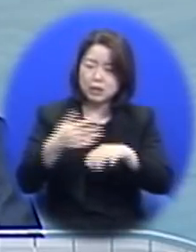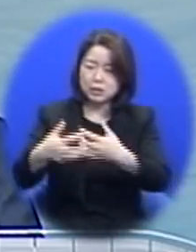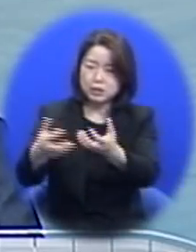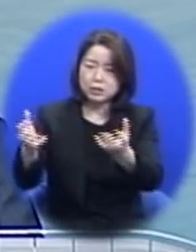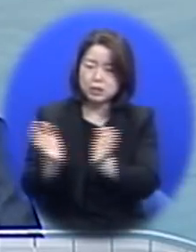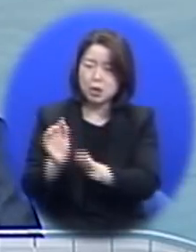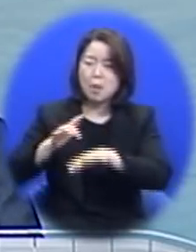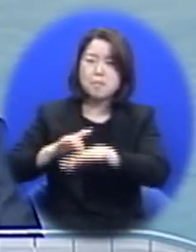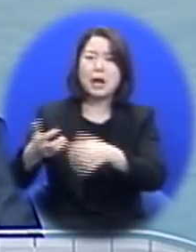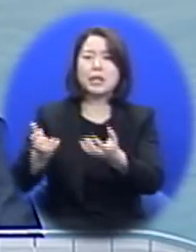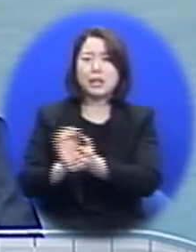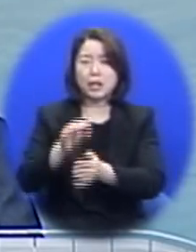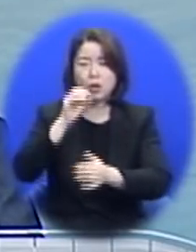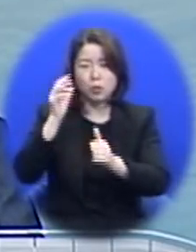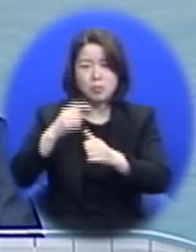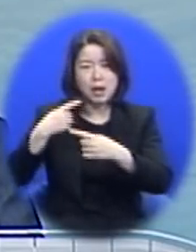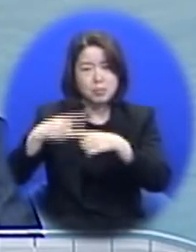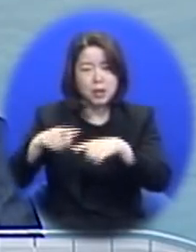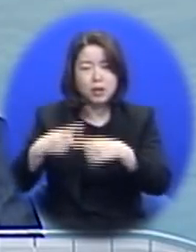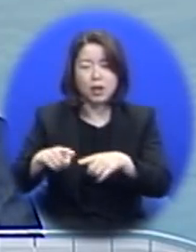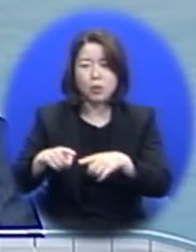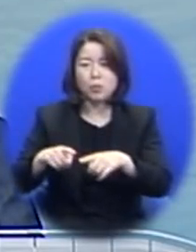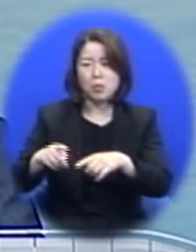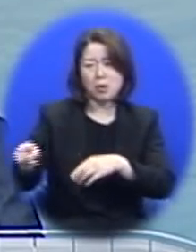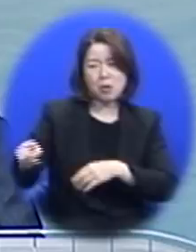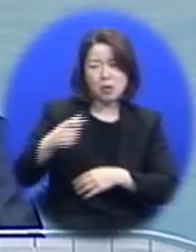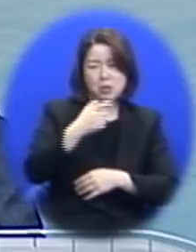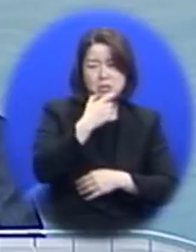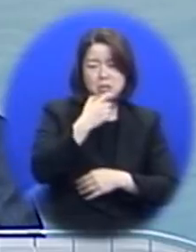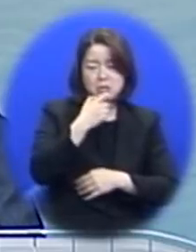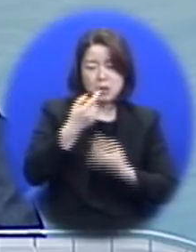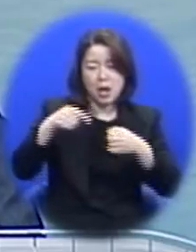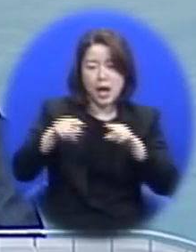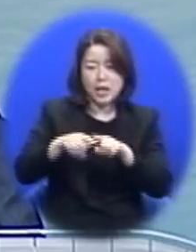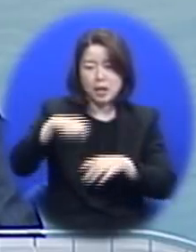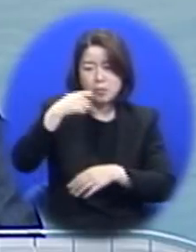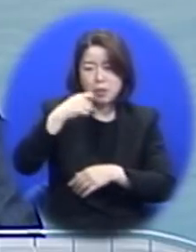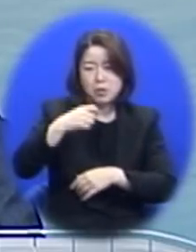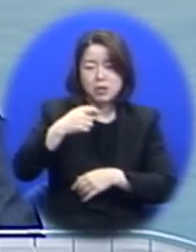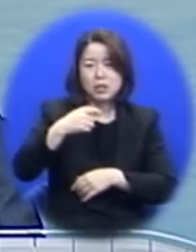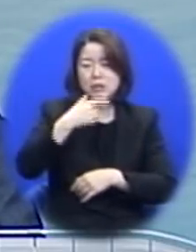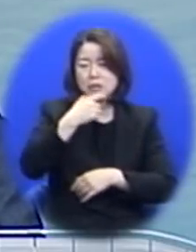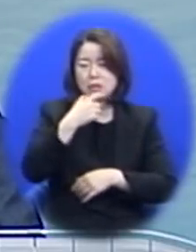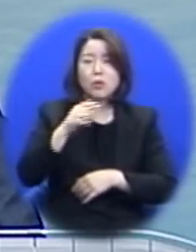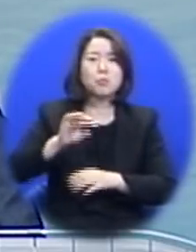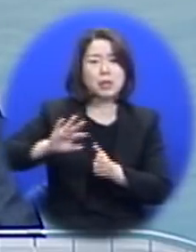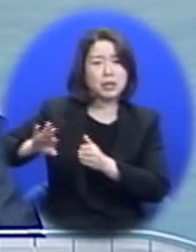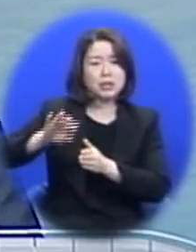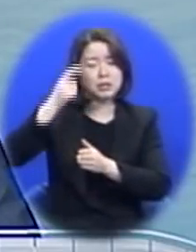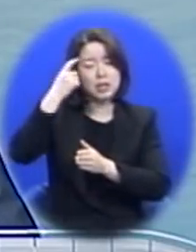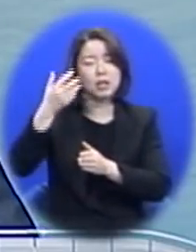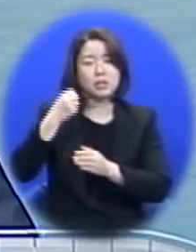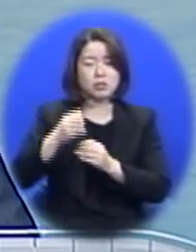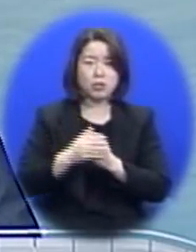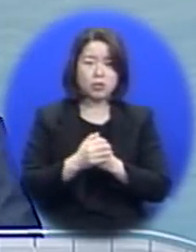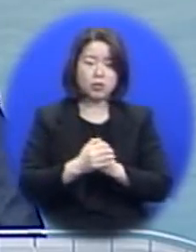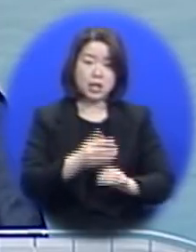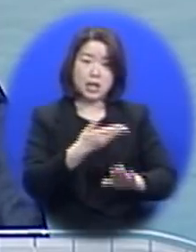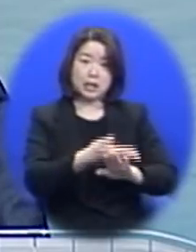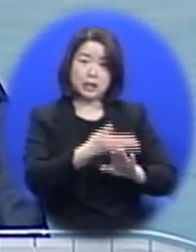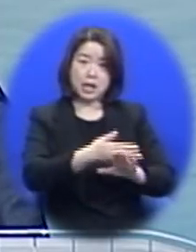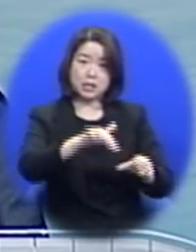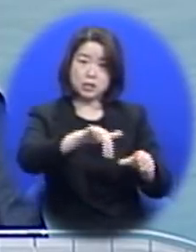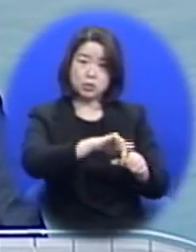없어 밥도 같이 먹을 수 없다고 생각했습니다. 또 한 분이 이렇게 고백했습니다. 타 종교와